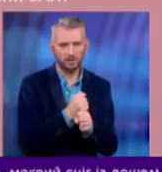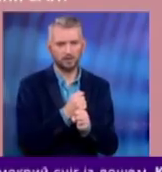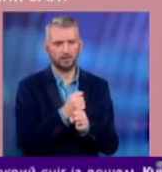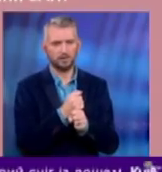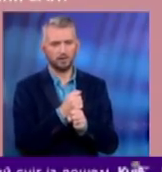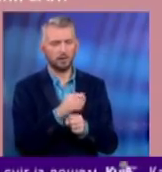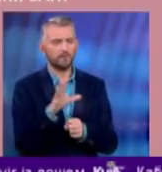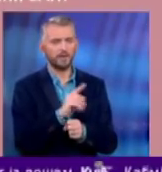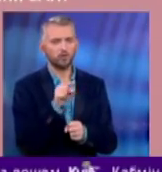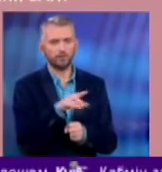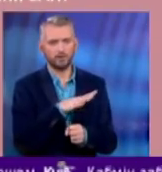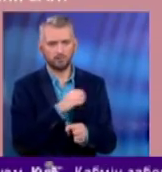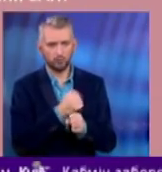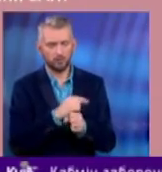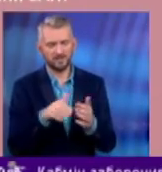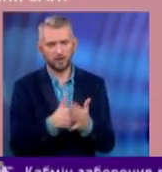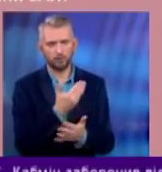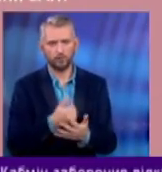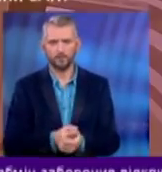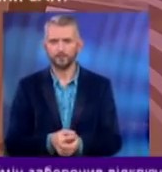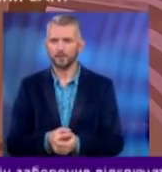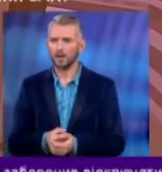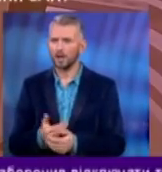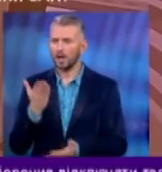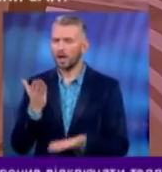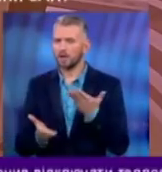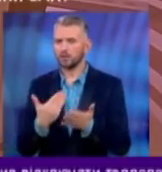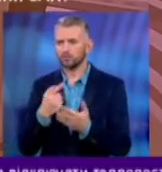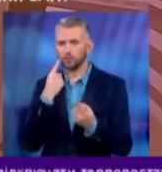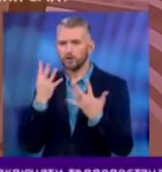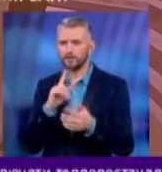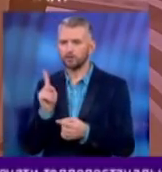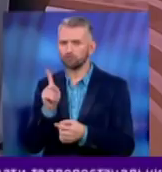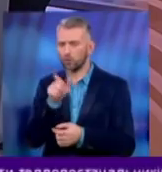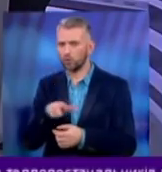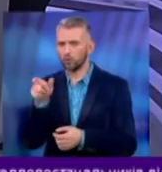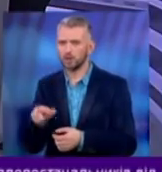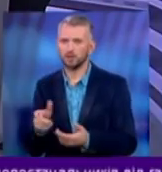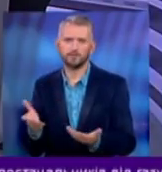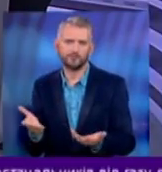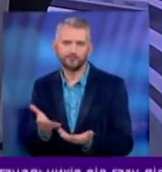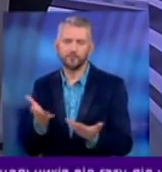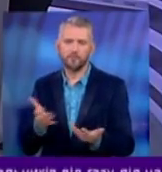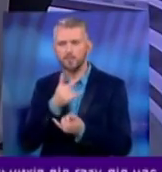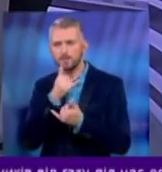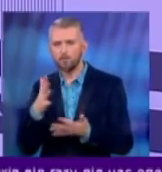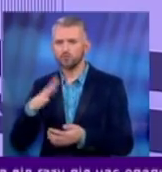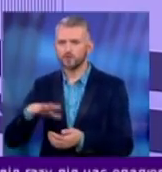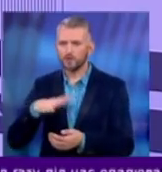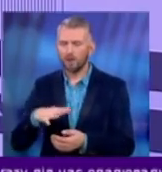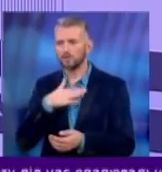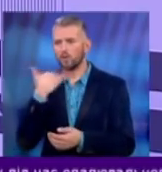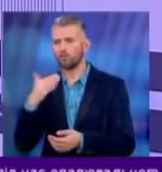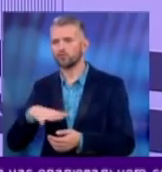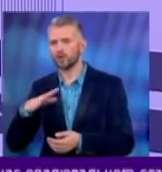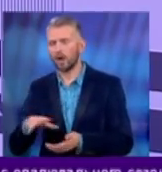переробити все, що вони виконували, заново. А якщо уявити, що все ж таки люди не можуть чекати чи не хочуть